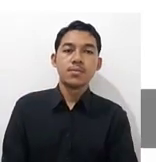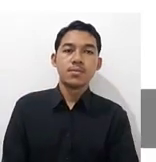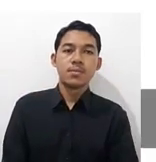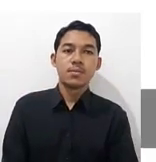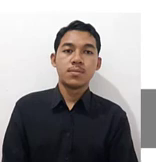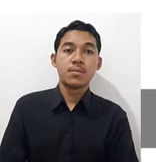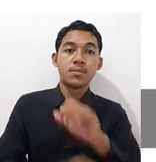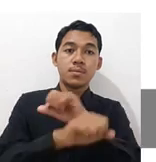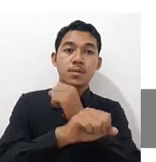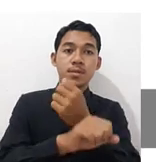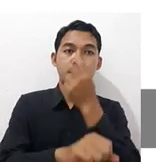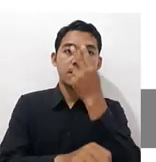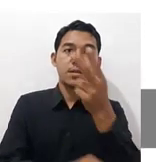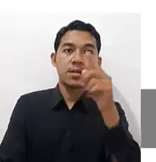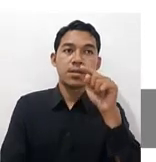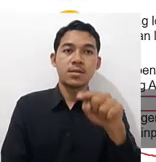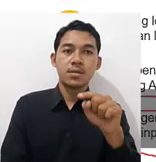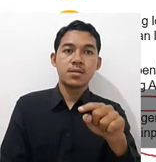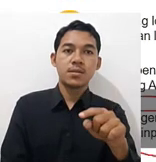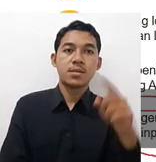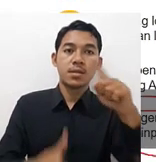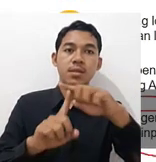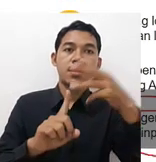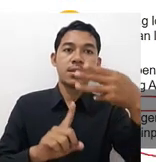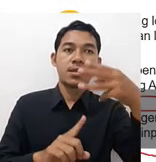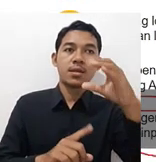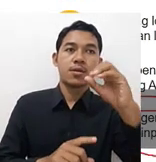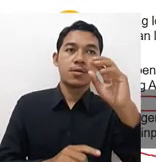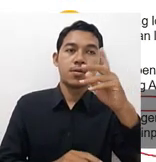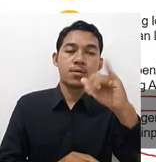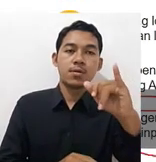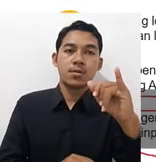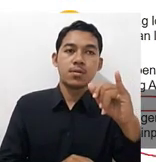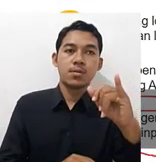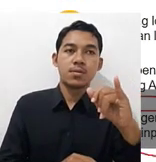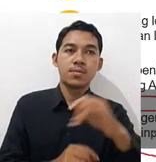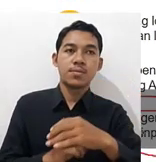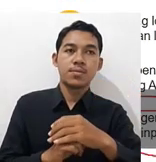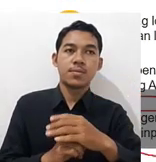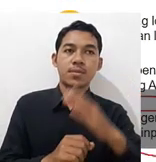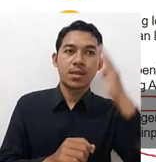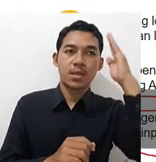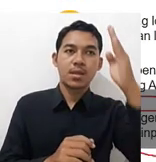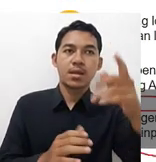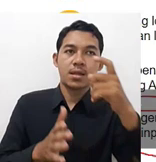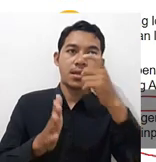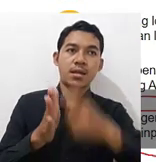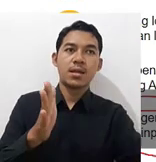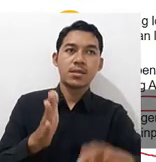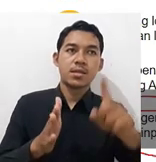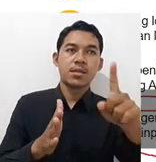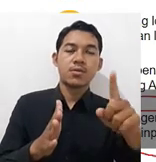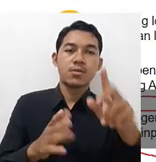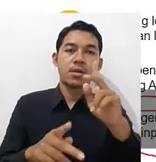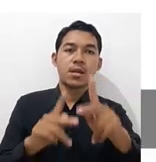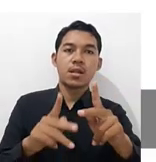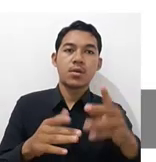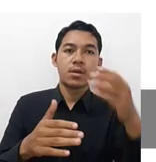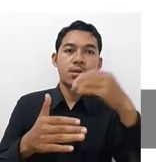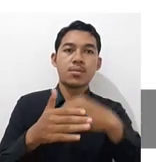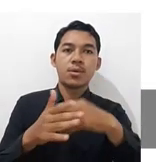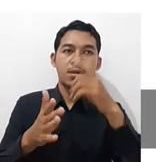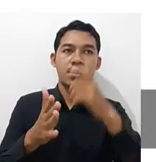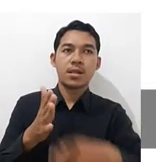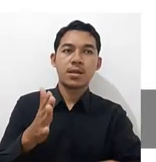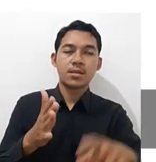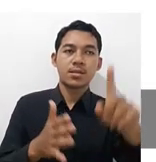Nah, bisa dilihat juga di sini tadi teorinya, mana output gerbang akan bernilai 1 jika semua inputnya bernilai 1 juga. Nah,